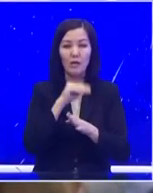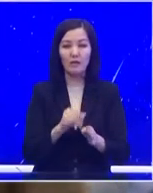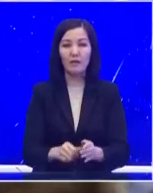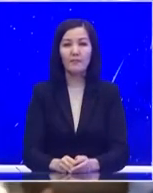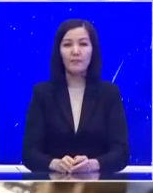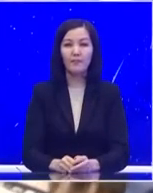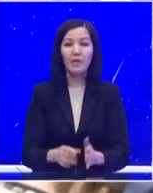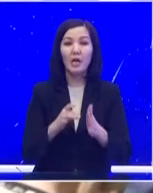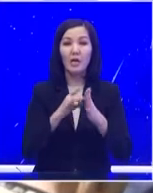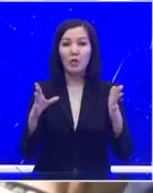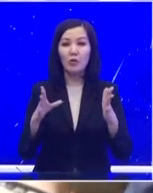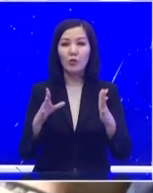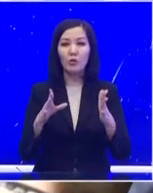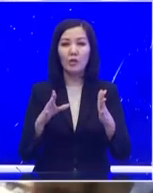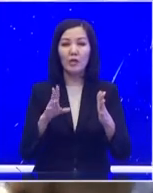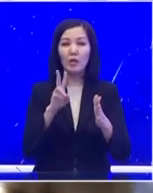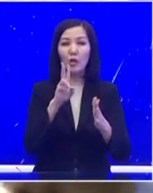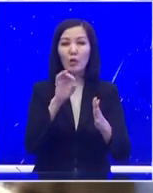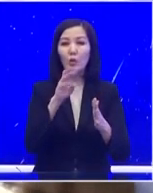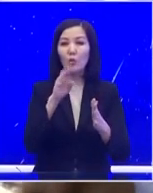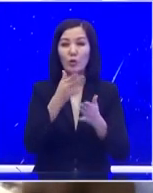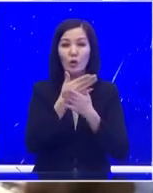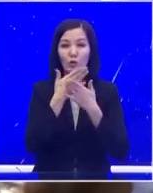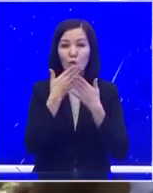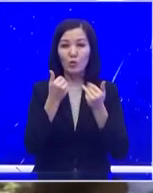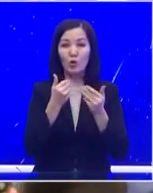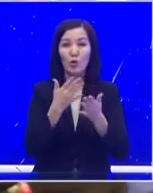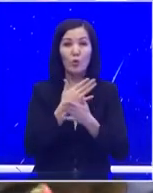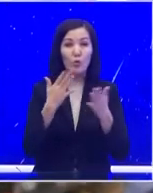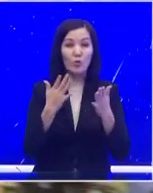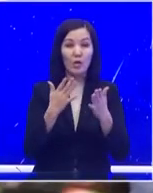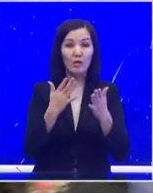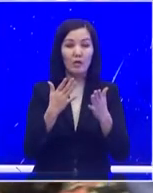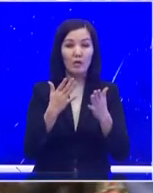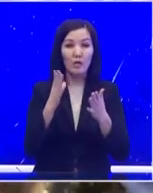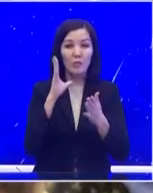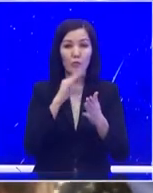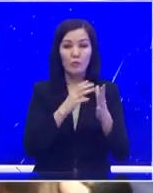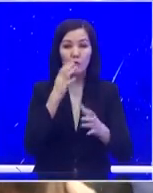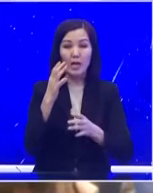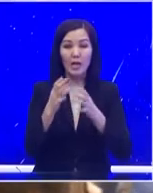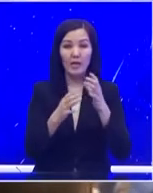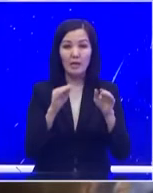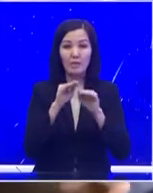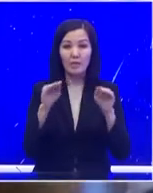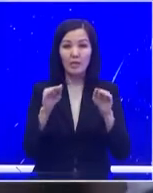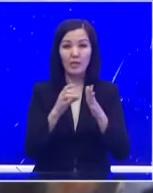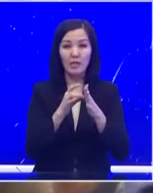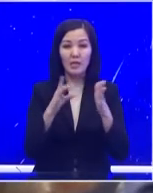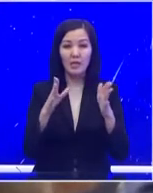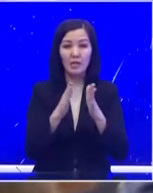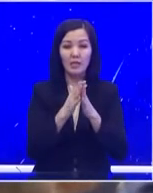бұл рекордтың, бұлар нотасыз ойындаймын деп отыр. Сондықтан, яғни үлкен шеберлік деңгейді. Жалпы әлем деңгейінде Гиннес рекордтар